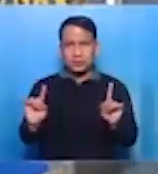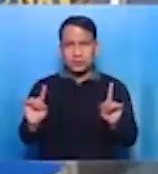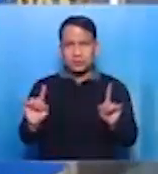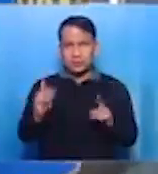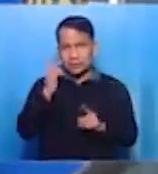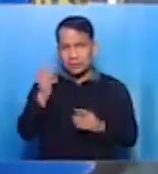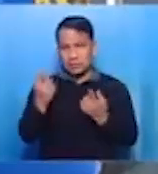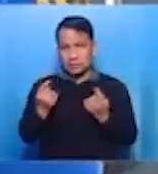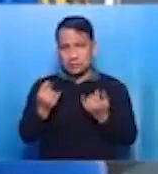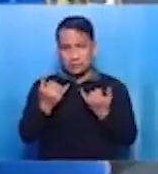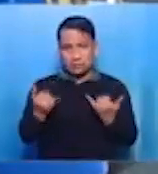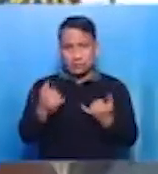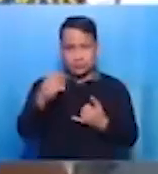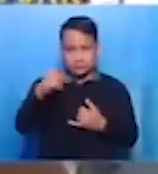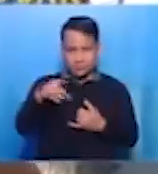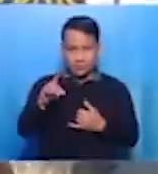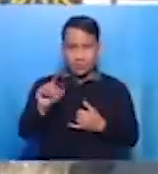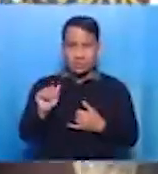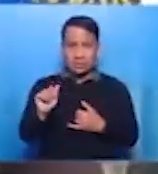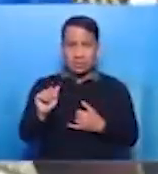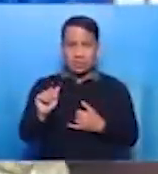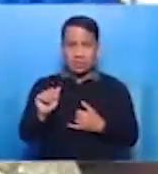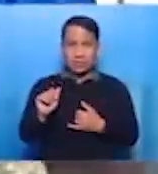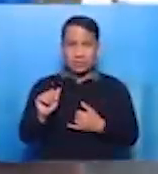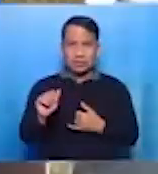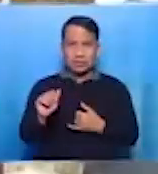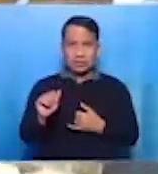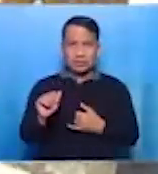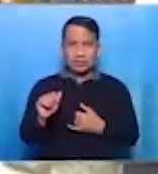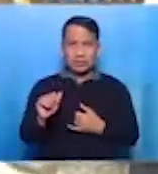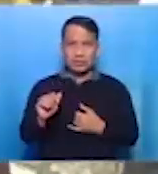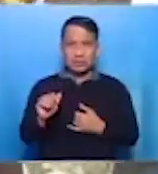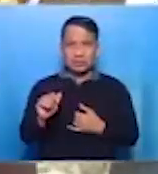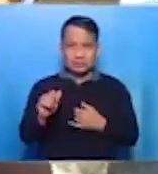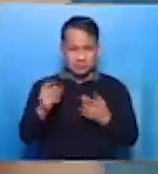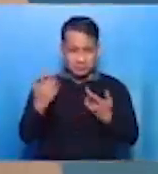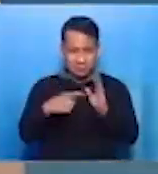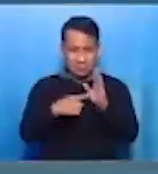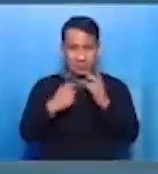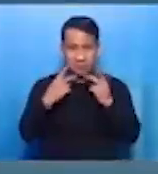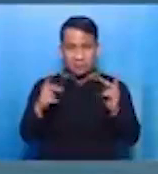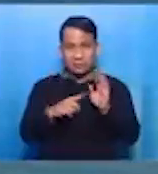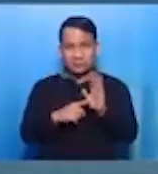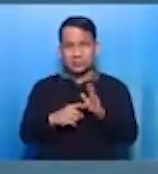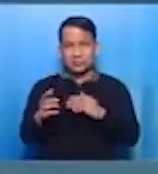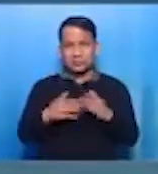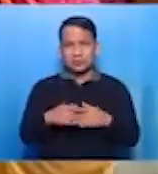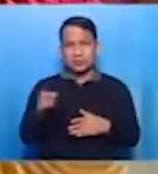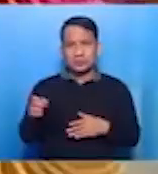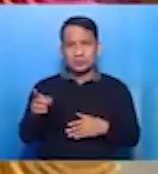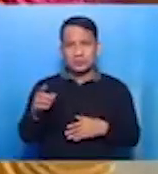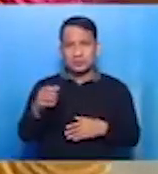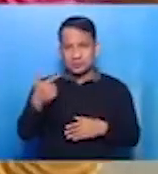yung pinapatubad ngayon yung PDA, yung public sa sub-affection. Pero sina